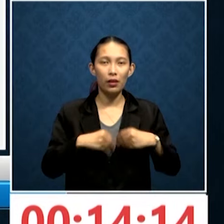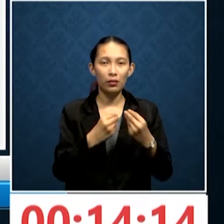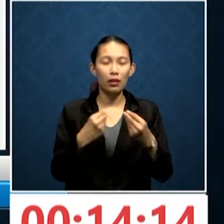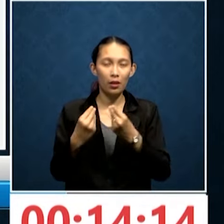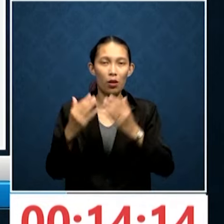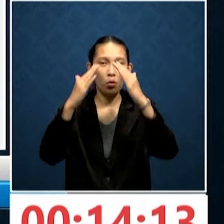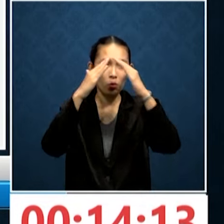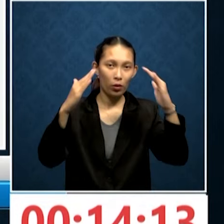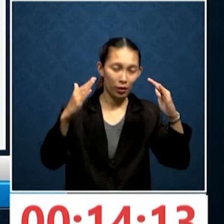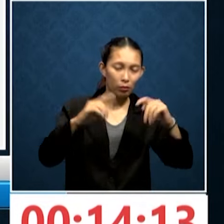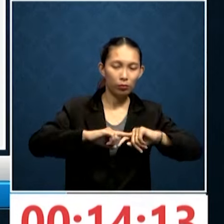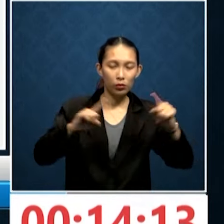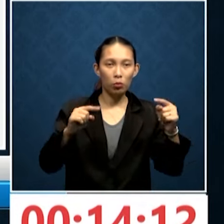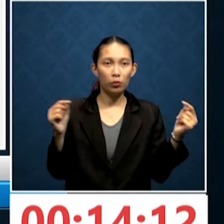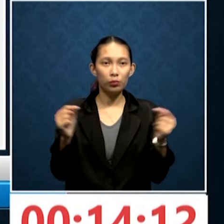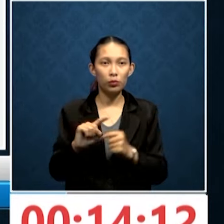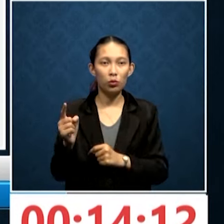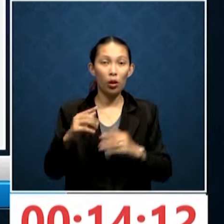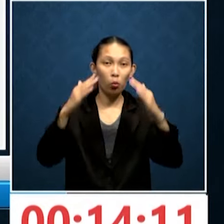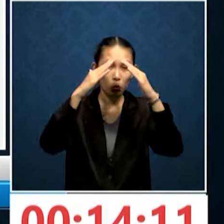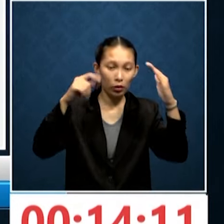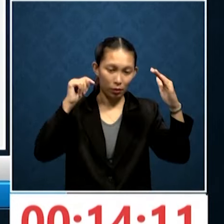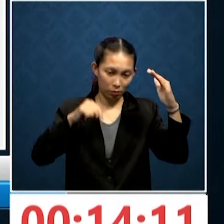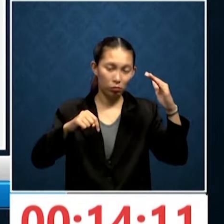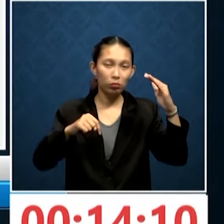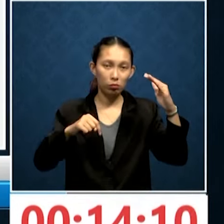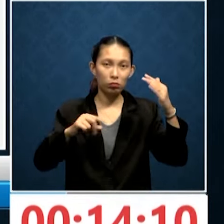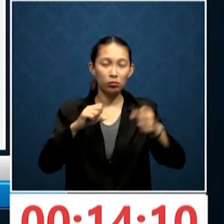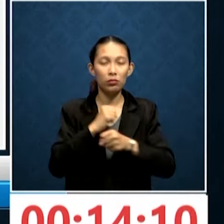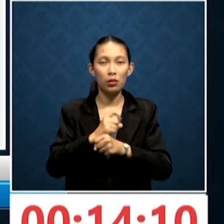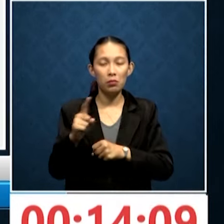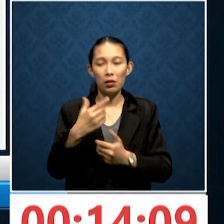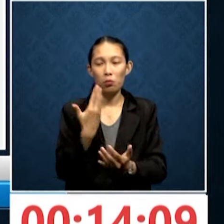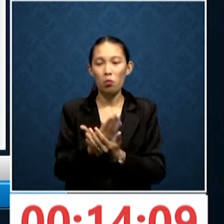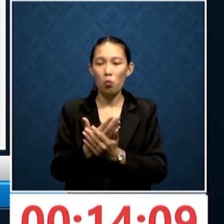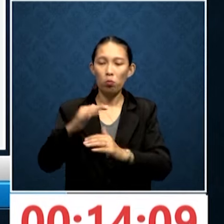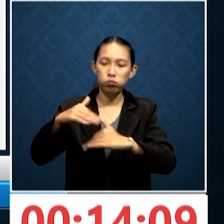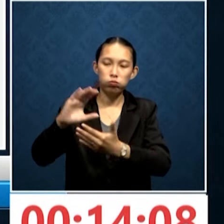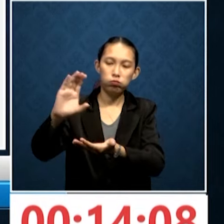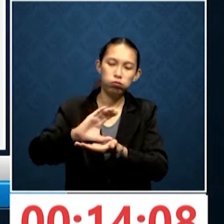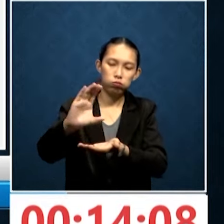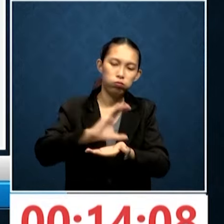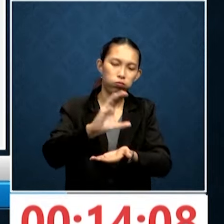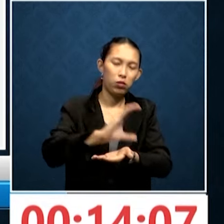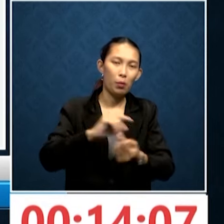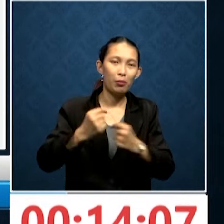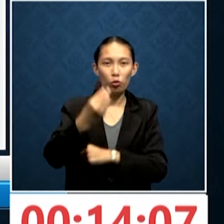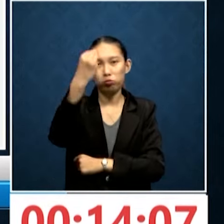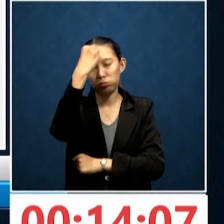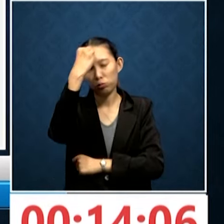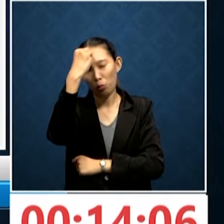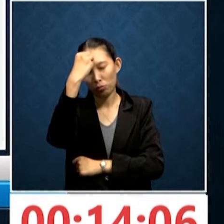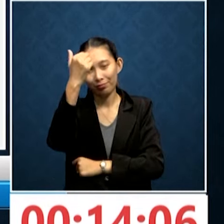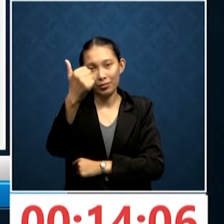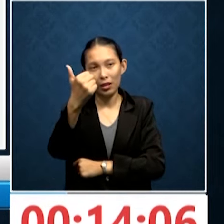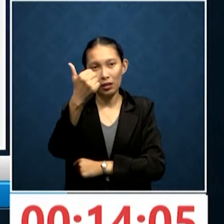ามในขณะเดียวกันเวียดนามก็ยังสามารถดึงเงินลงทุนจากประเทศญี่ปุ่นฐาน